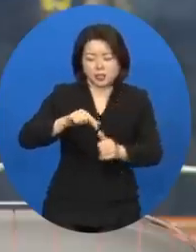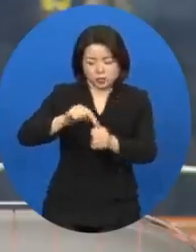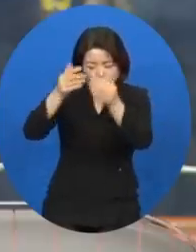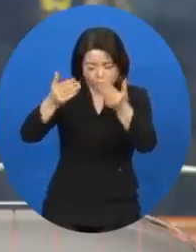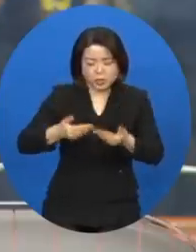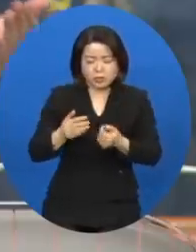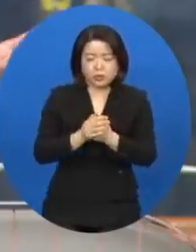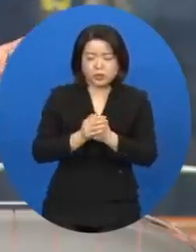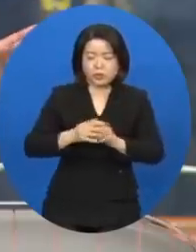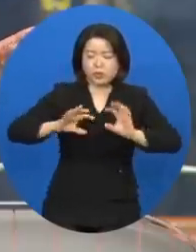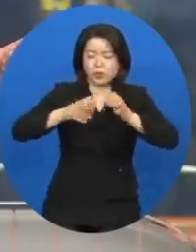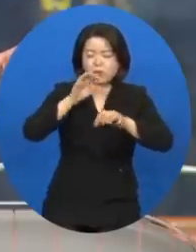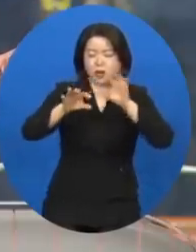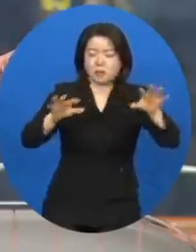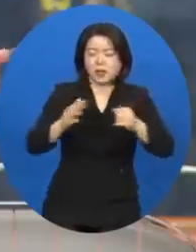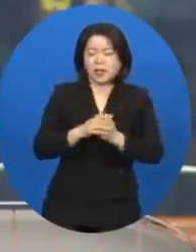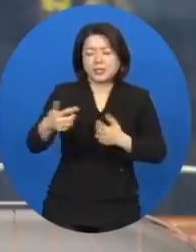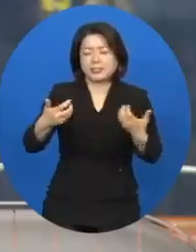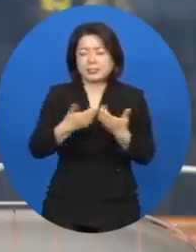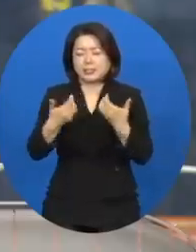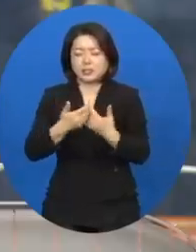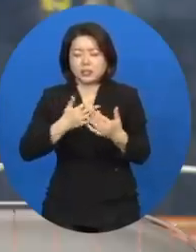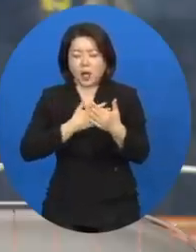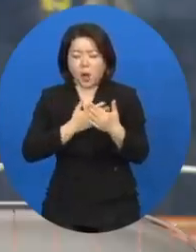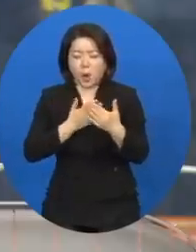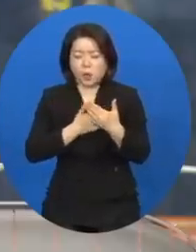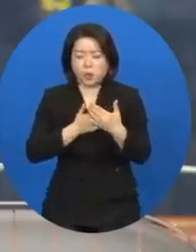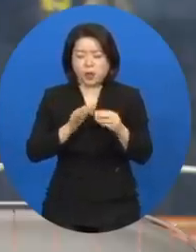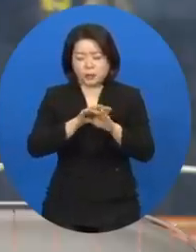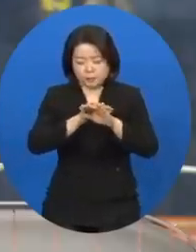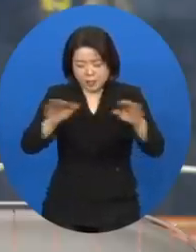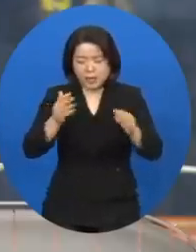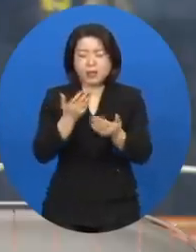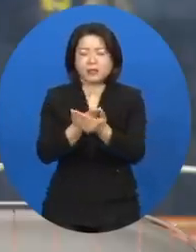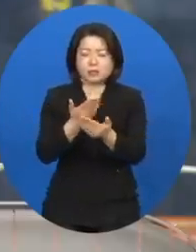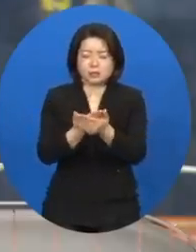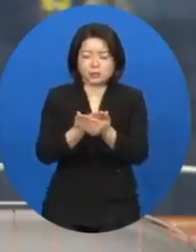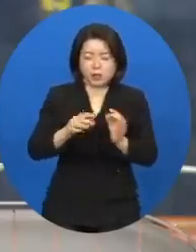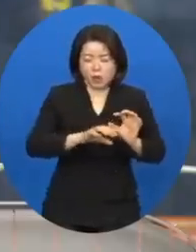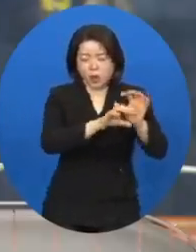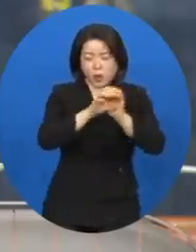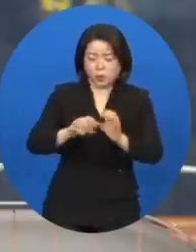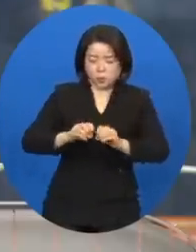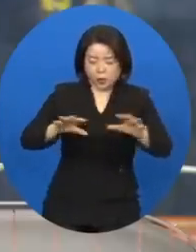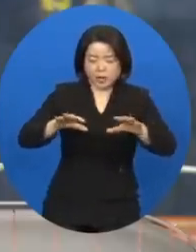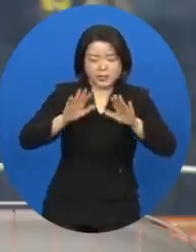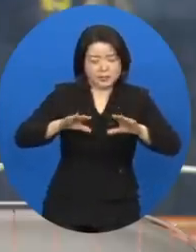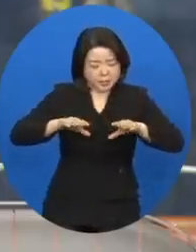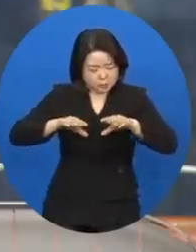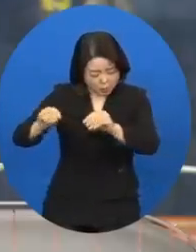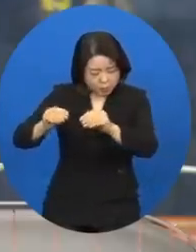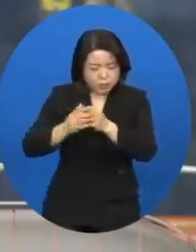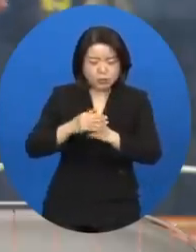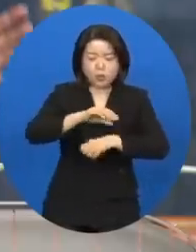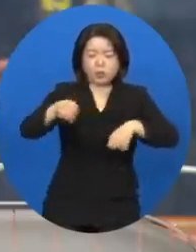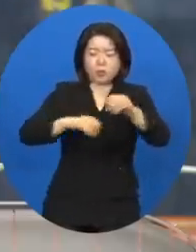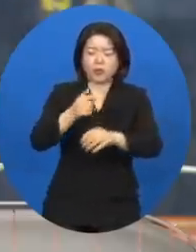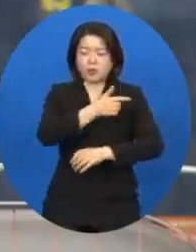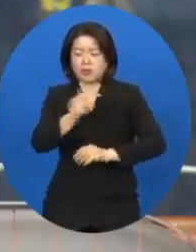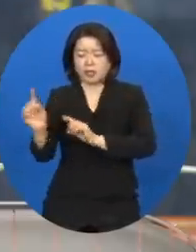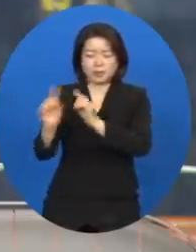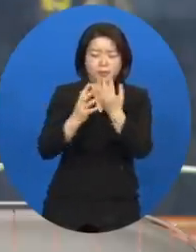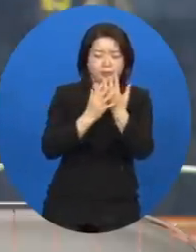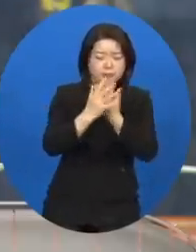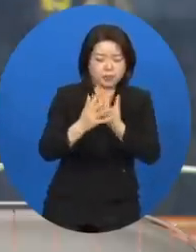구원하시고 열방이 전쟁의 두려움에서 벗어나게 해주소서. 코로나 확산이 이제 멈추고 오히려 대부흥이